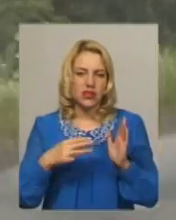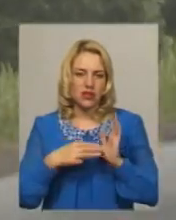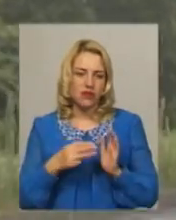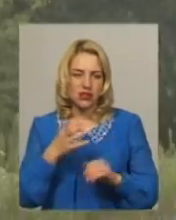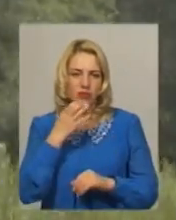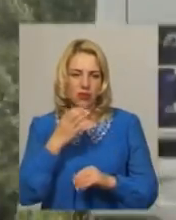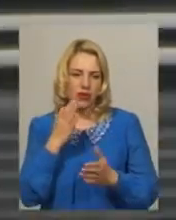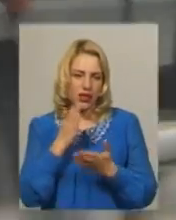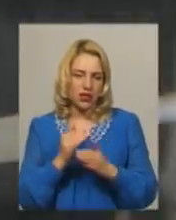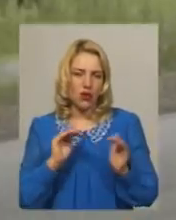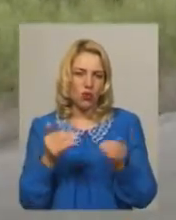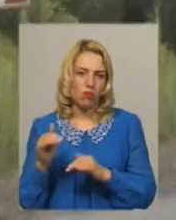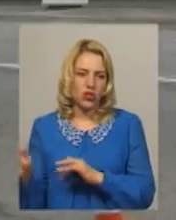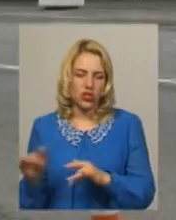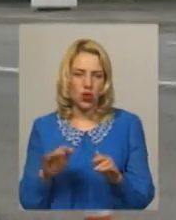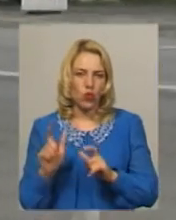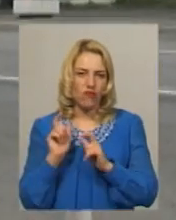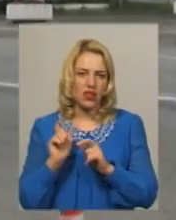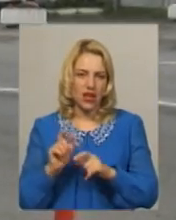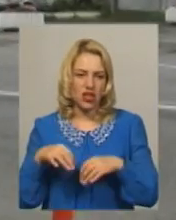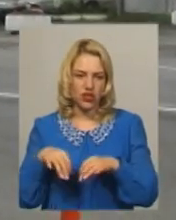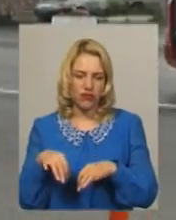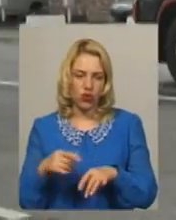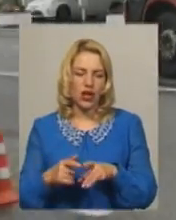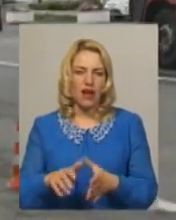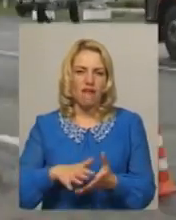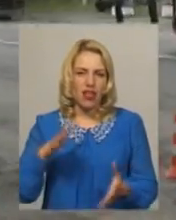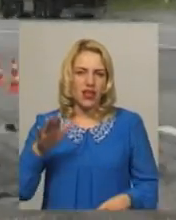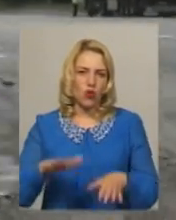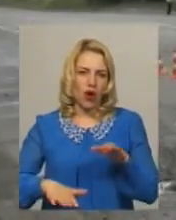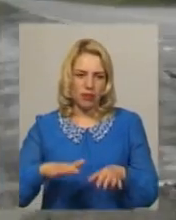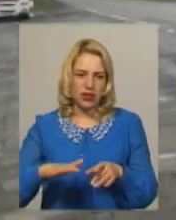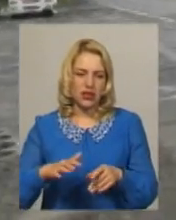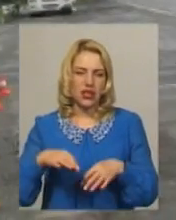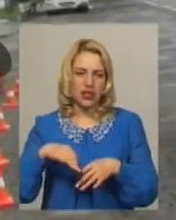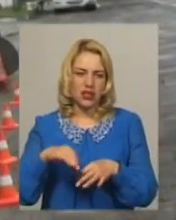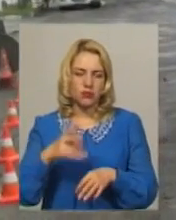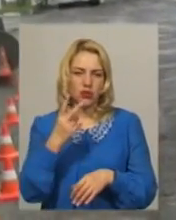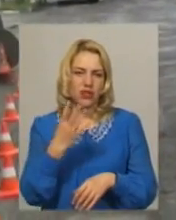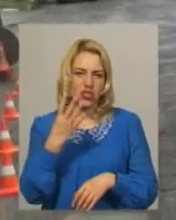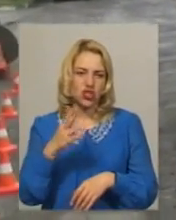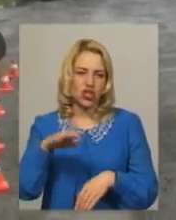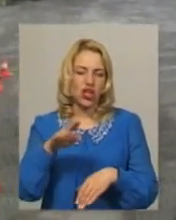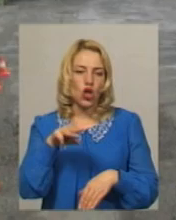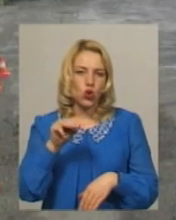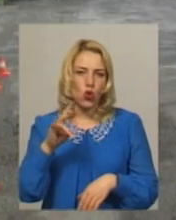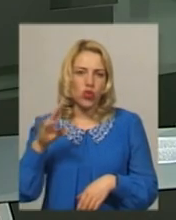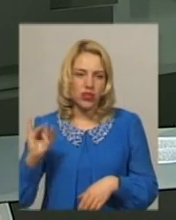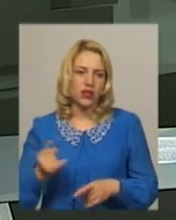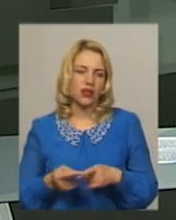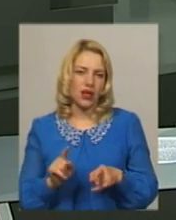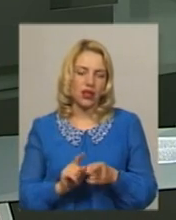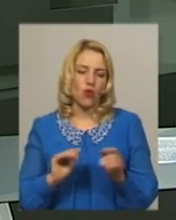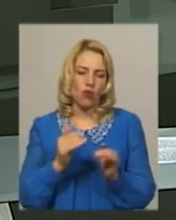діє обмеження руху вантажівок. Йдеться про великогабаритний транспорт вагою понад 24 тони. Такі обмеження запроваджують